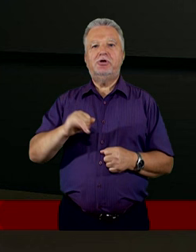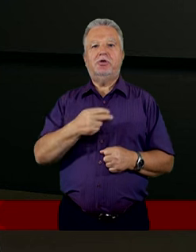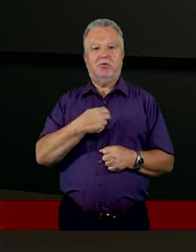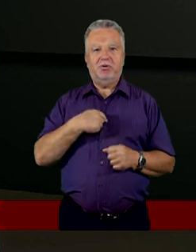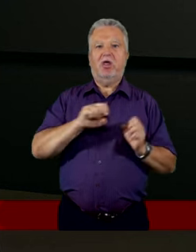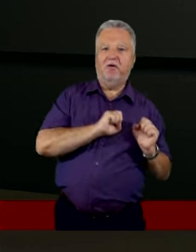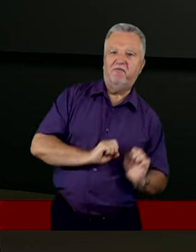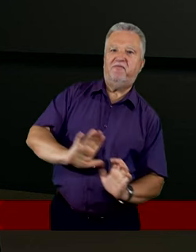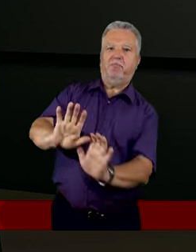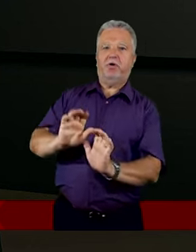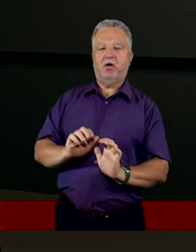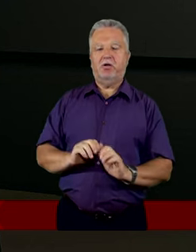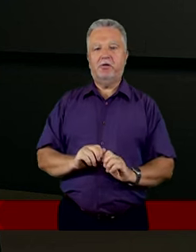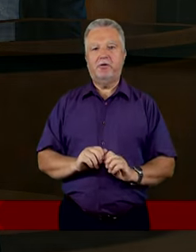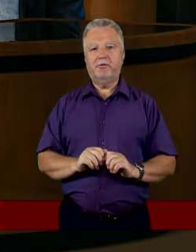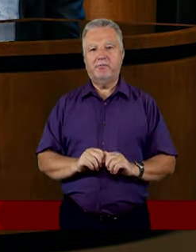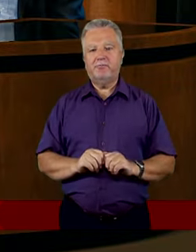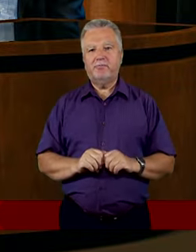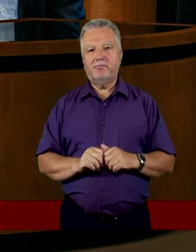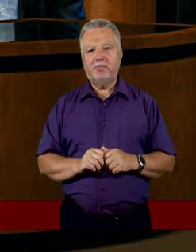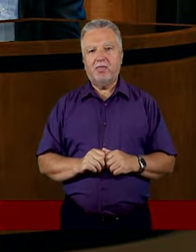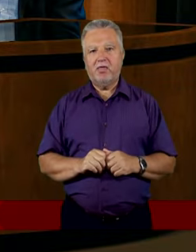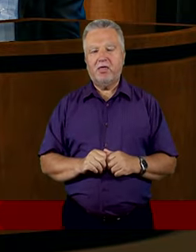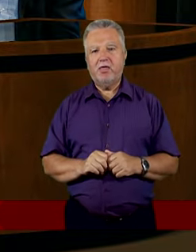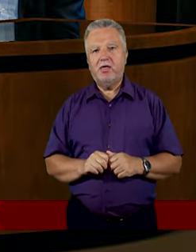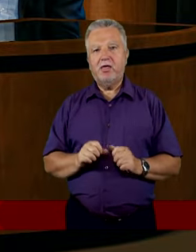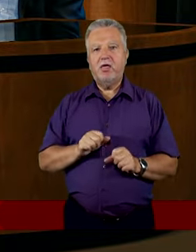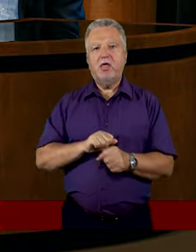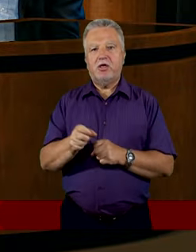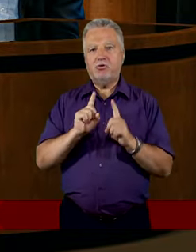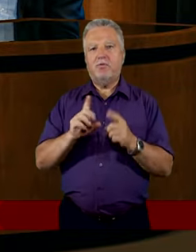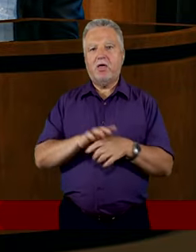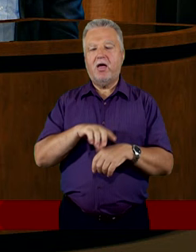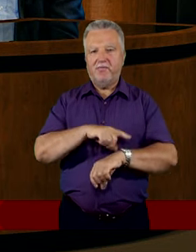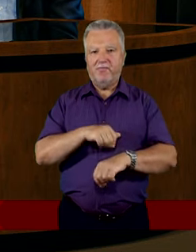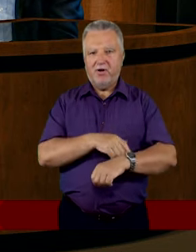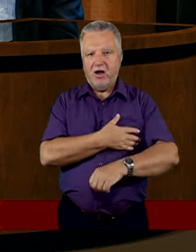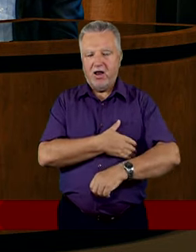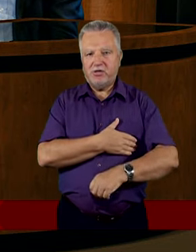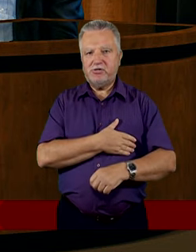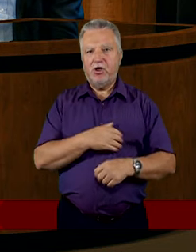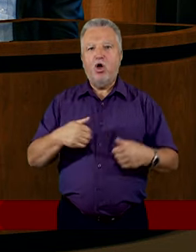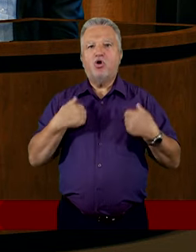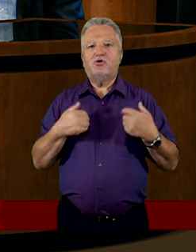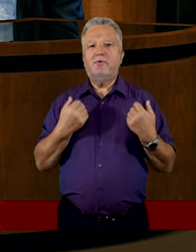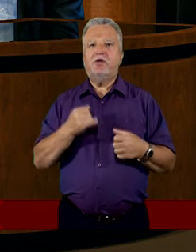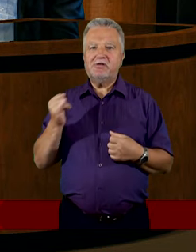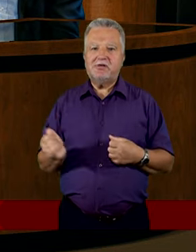nas. Proszę bardzo. Też, taka też jest fajna uwaga w lekcji, że ożywienie zawsze prowadzi